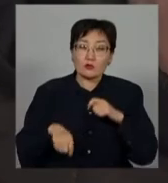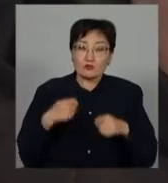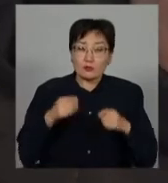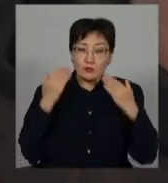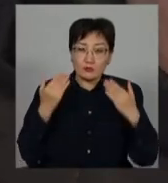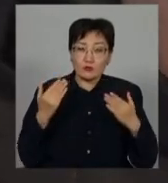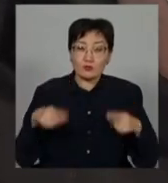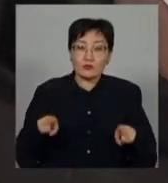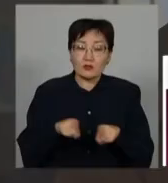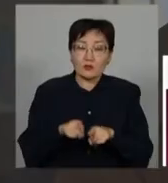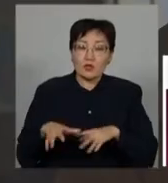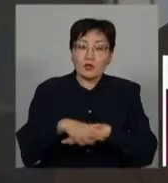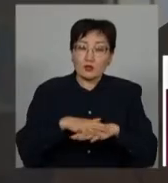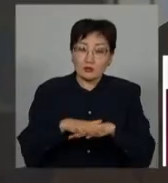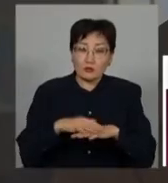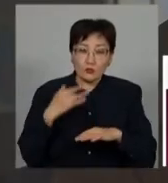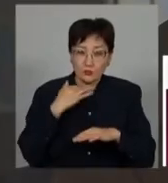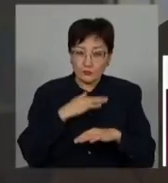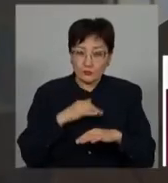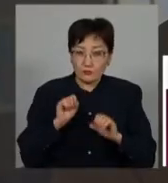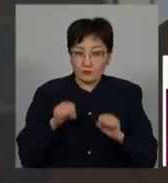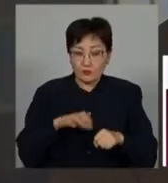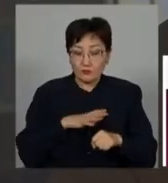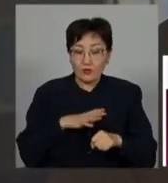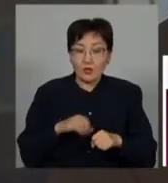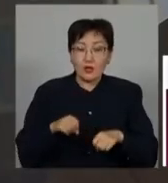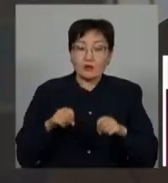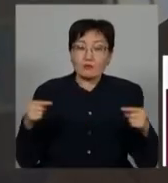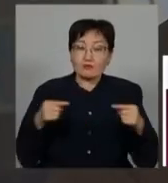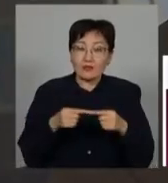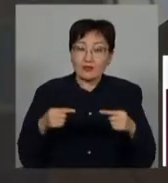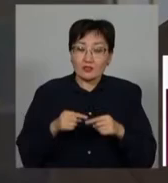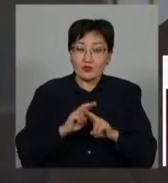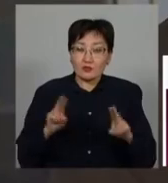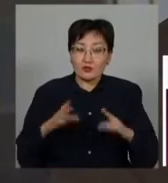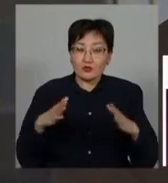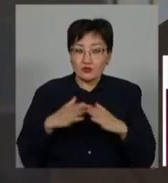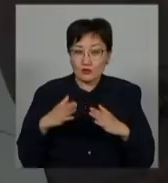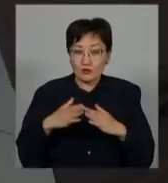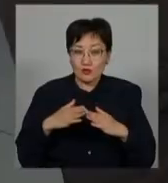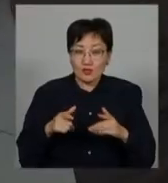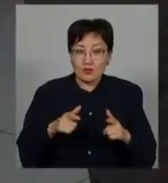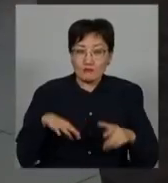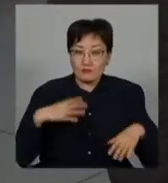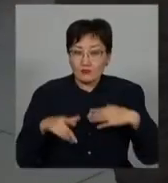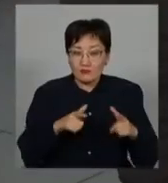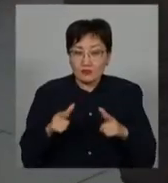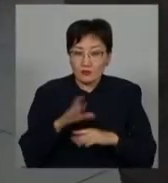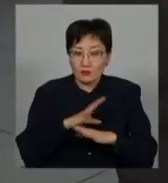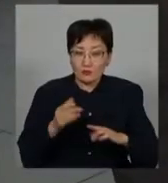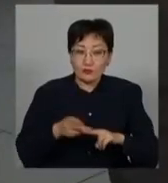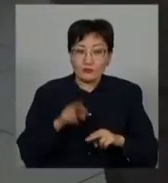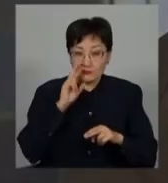білмеймін, ондай халықтың көптігі шығар. Арнайы нақтылап ешкім үйінен дайындалып шыққан емес. Ол